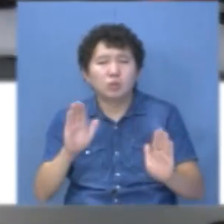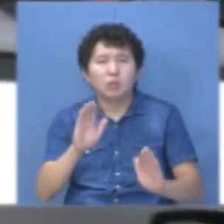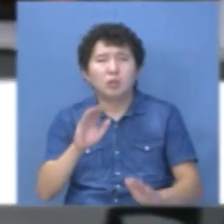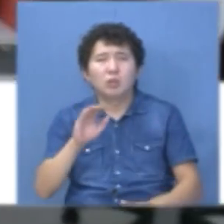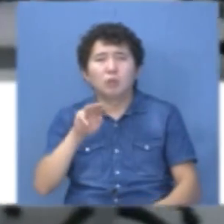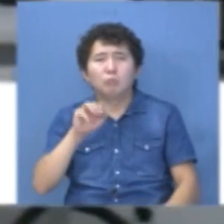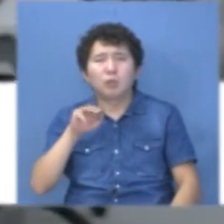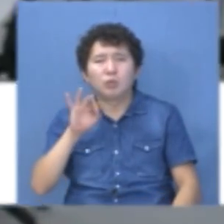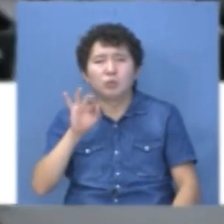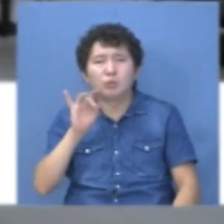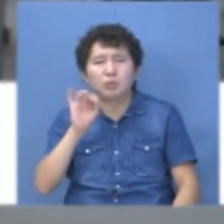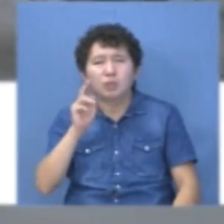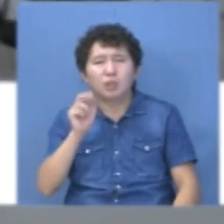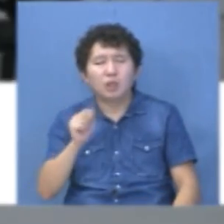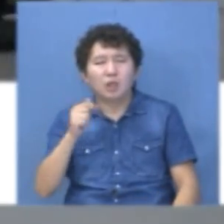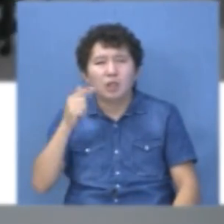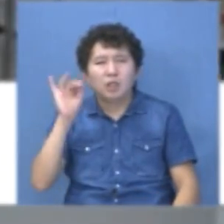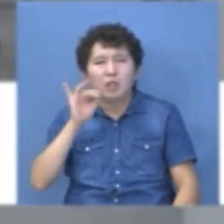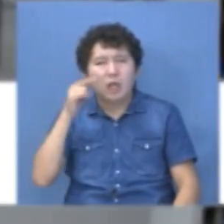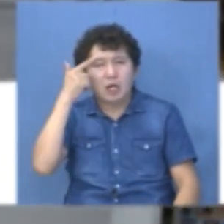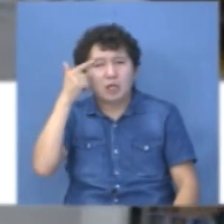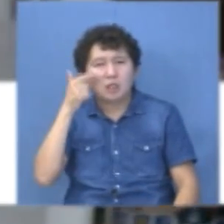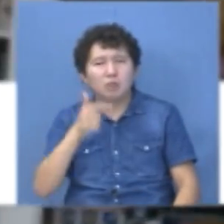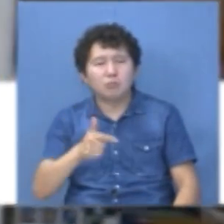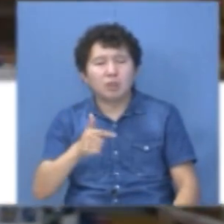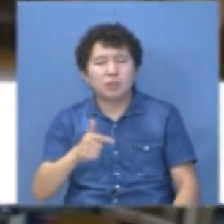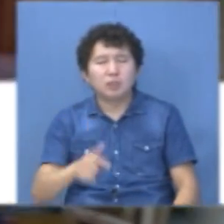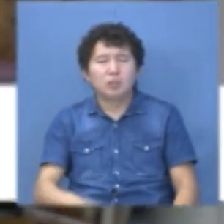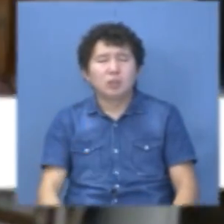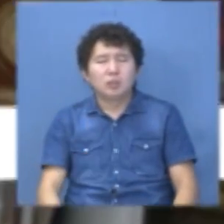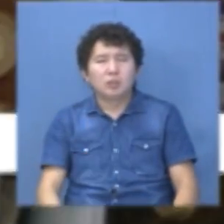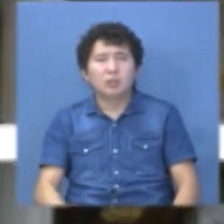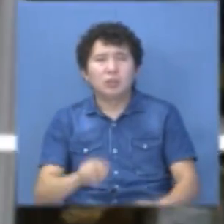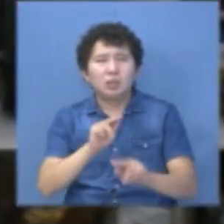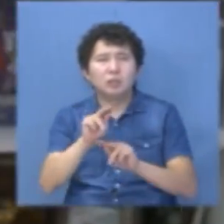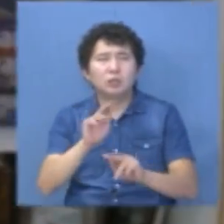грамматикасын дамытуға баса назар аударылады. Династырғазыева, Асхат Ордыбаев, Алтай Ақпарат.